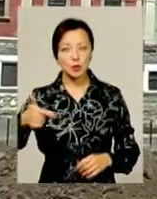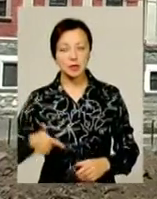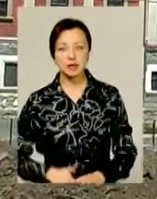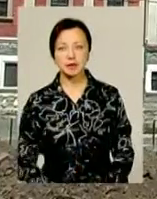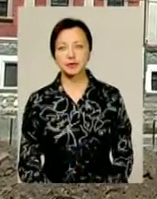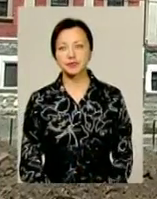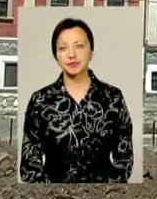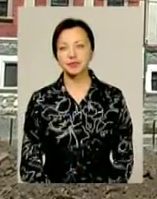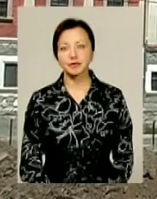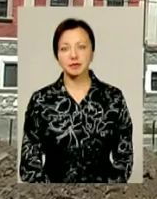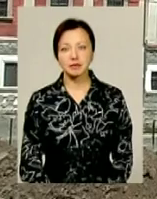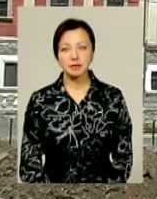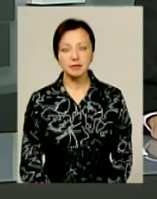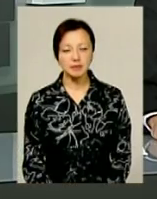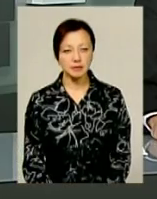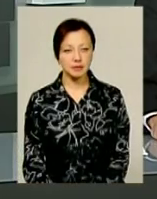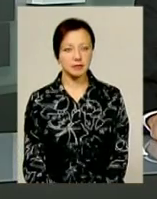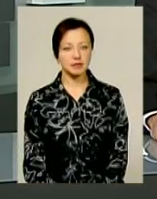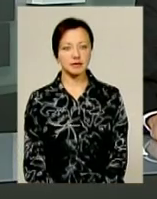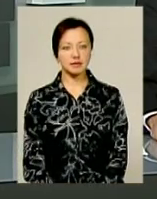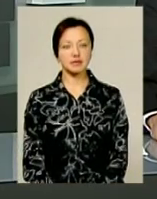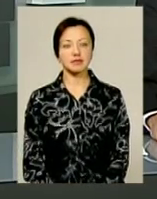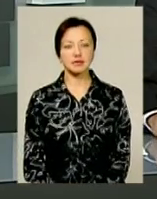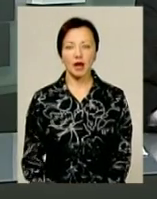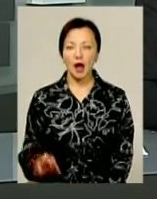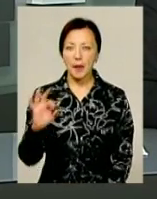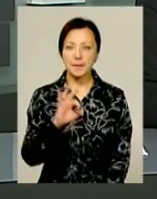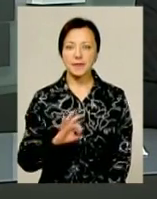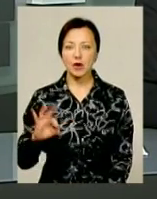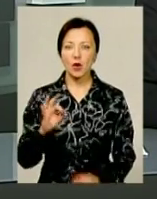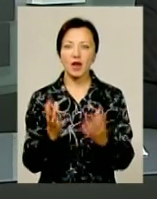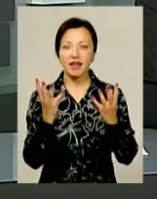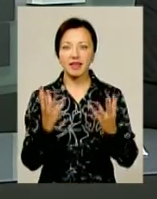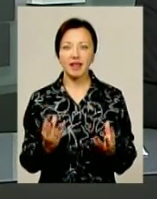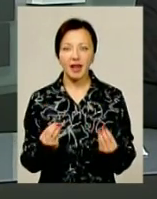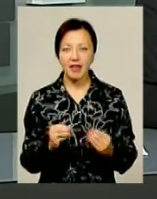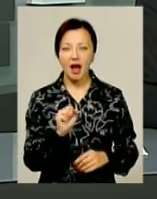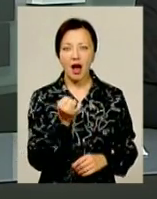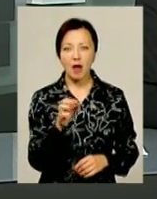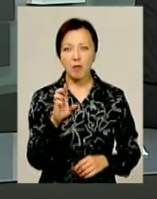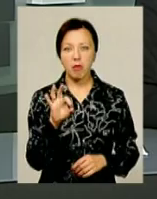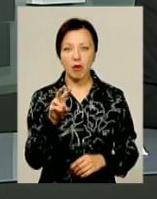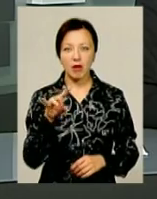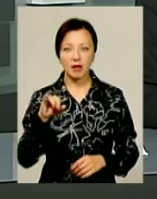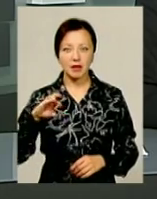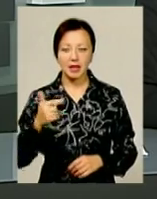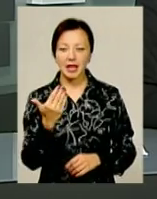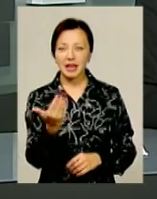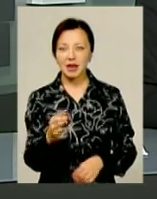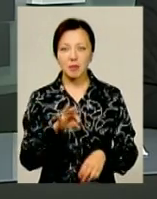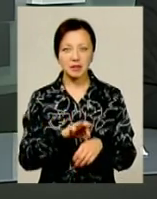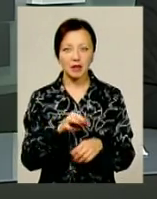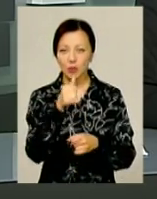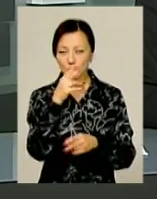для інформаційного випуску. Про день Айболита далі у випуску. Їх пацієнти не можуть поскаржитися, що у